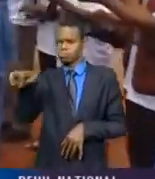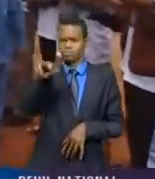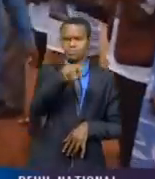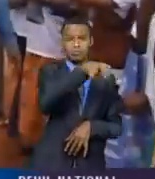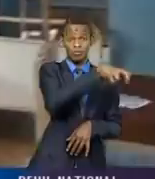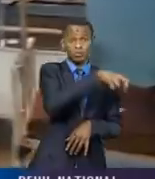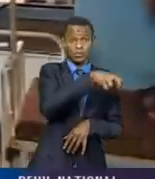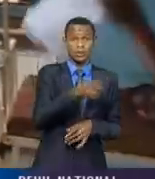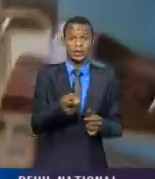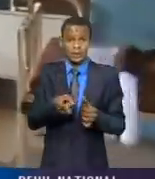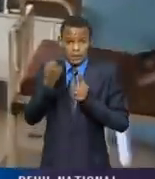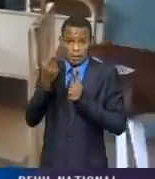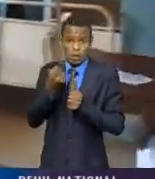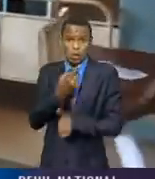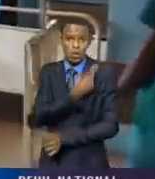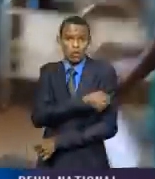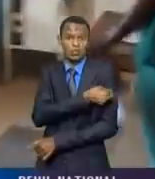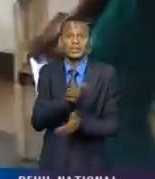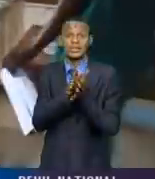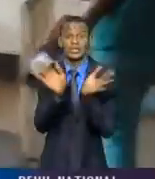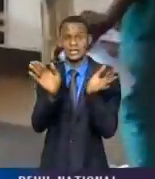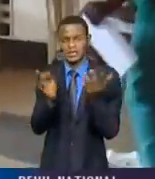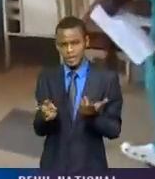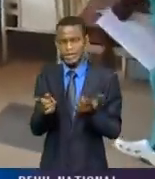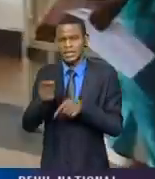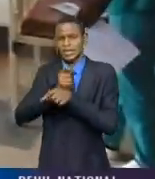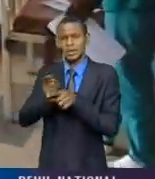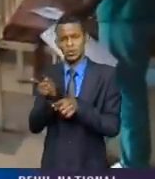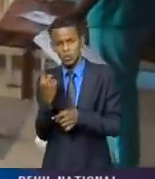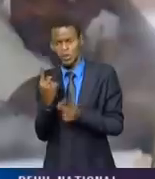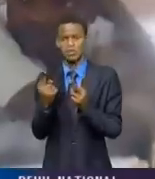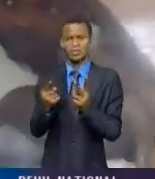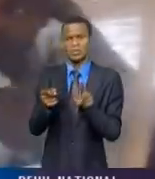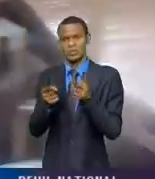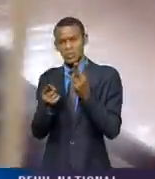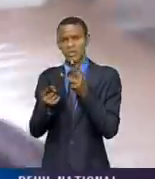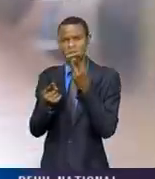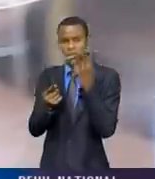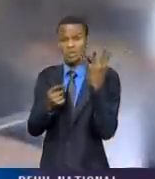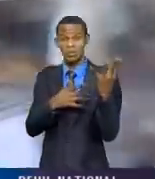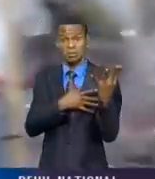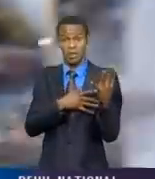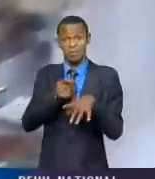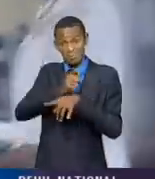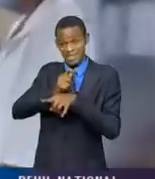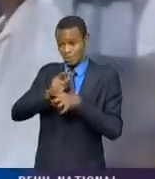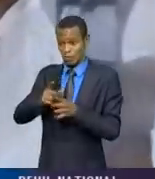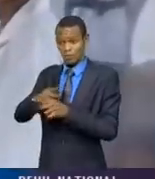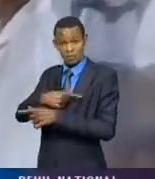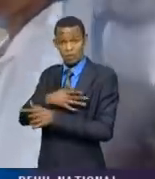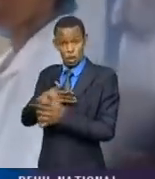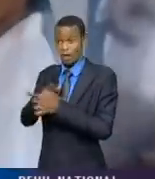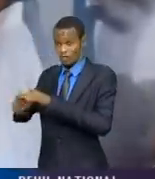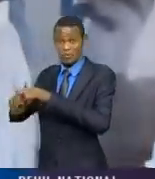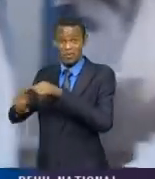caraïbes et enfin au centre de santé des boues dans la boue des bozos core à 1 et 2 et débouté tenza dans ces formations